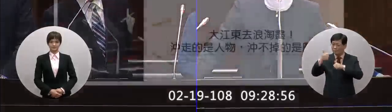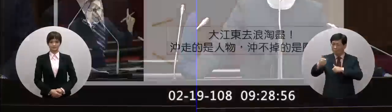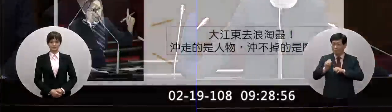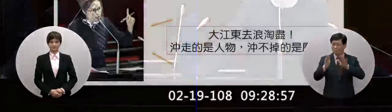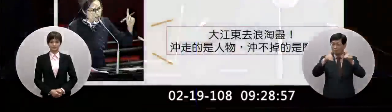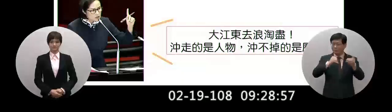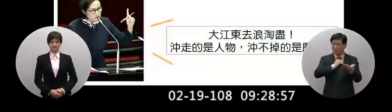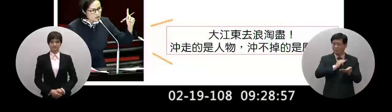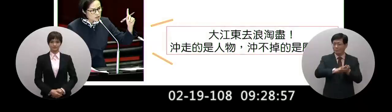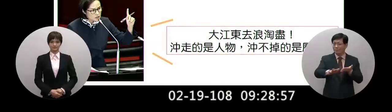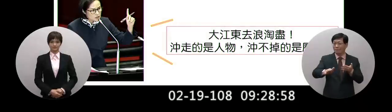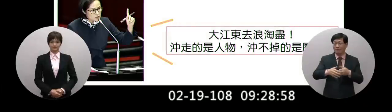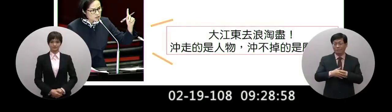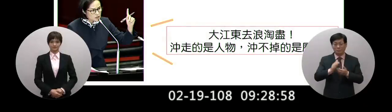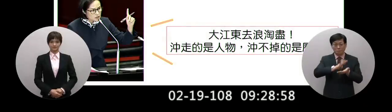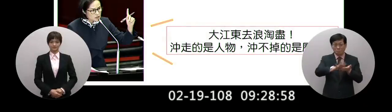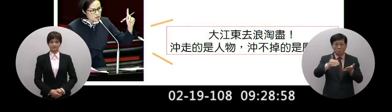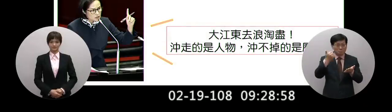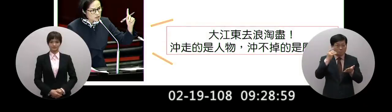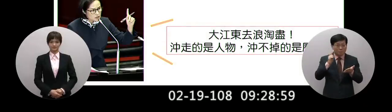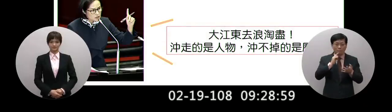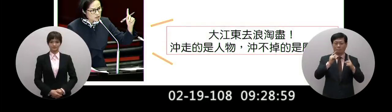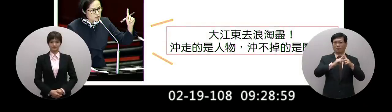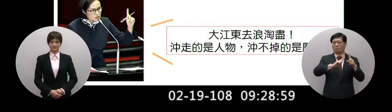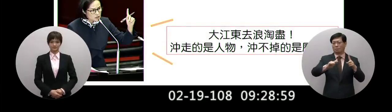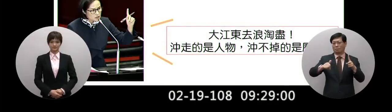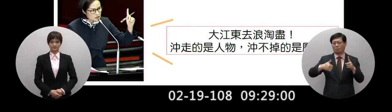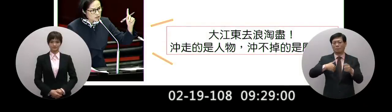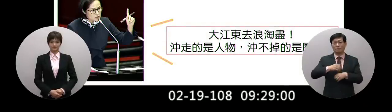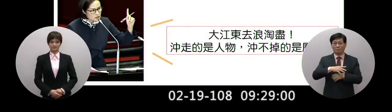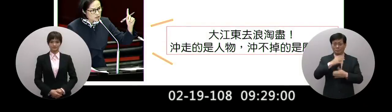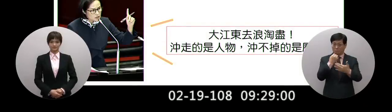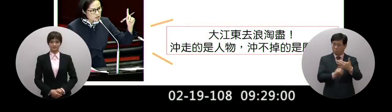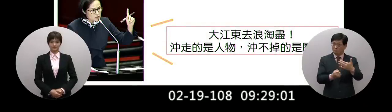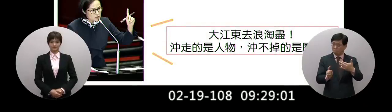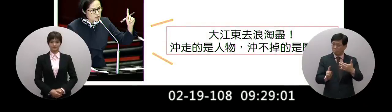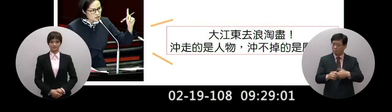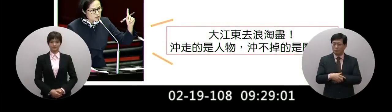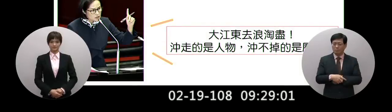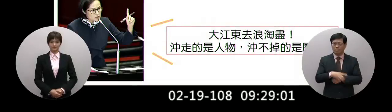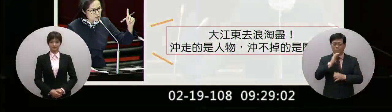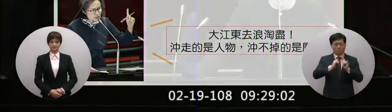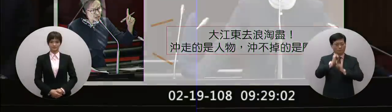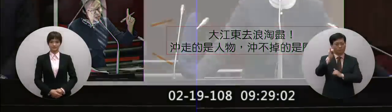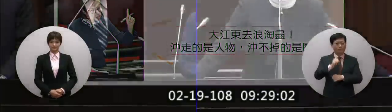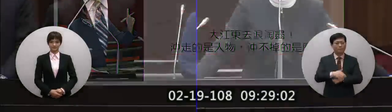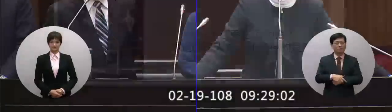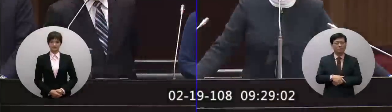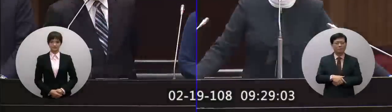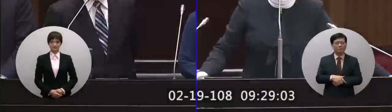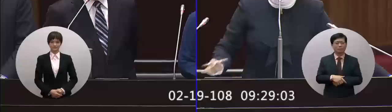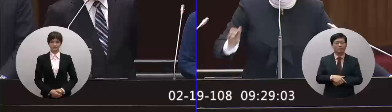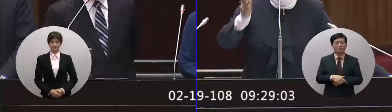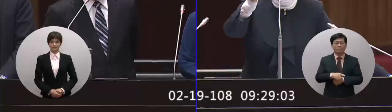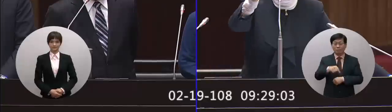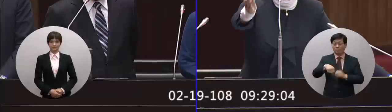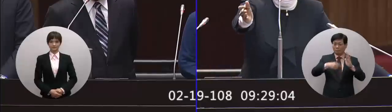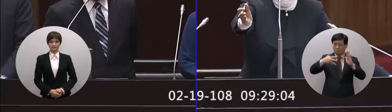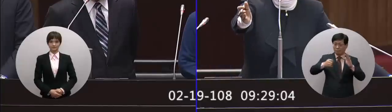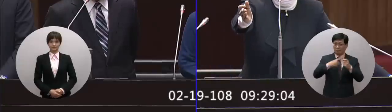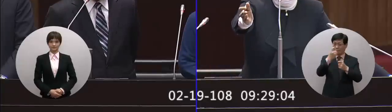淘尽，冲走的是人物，冲不掉的是历史。院长，